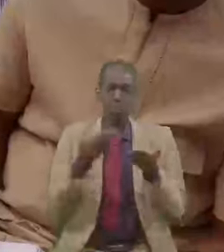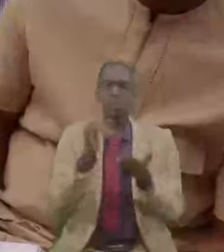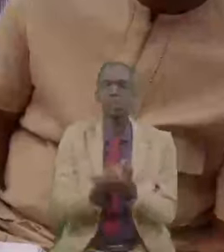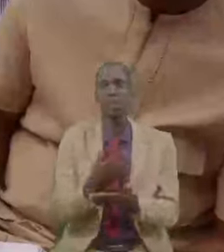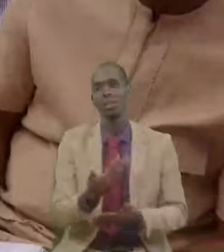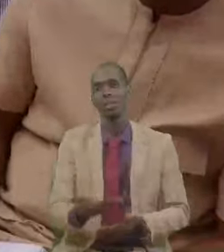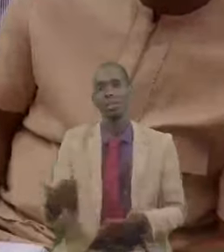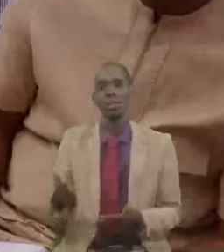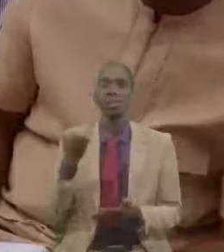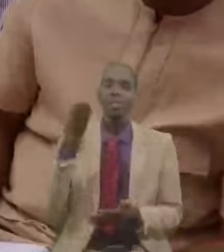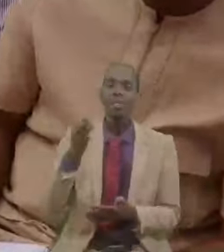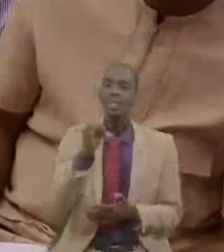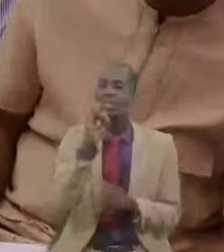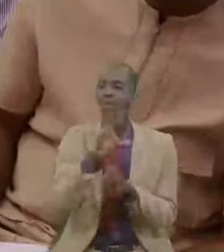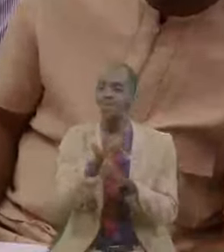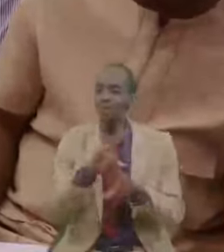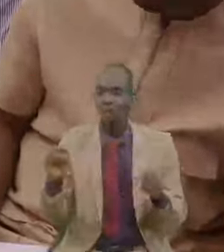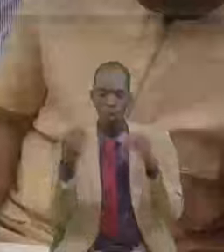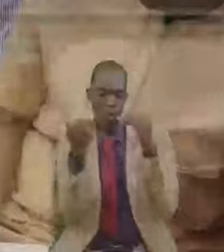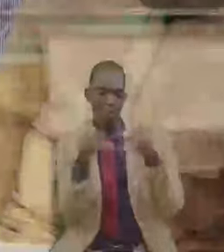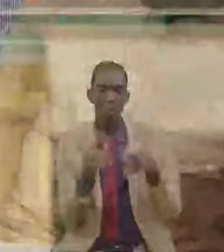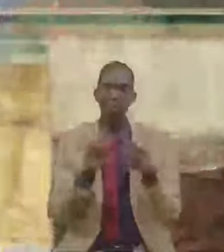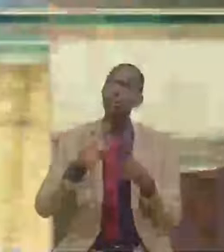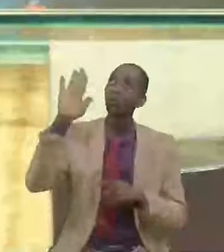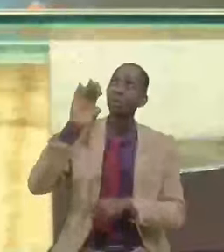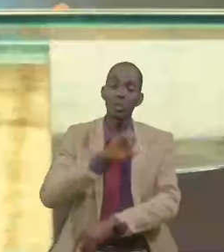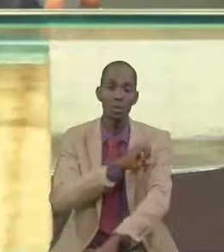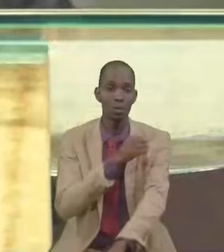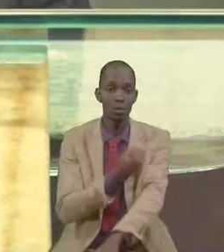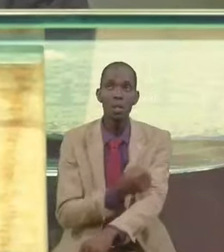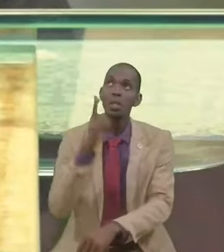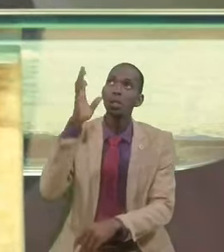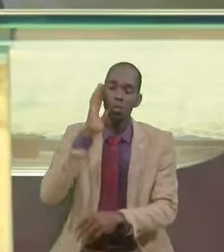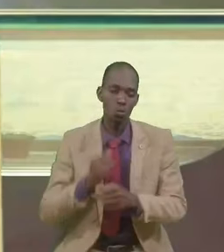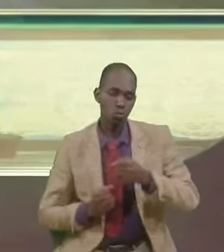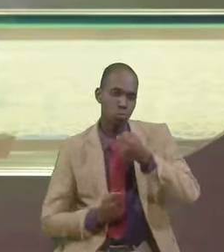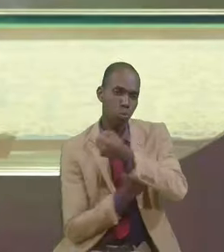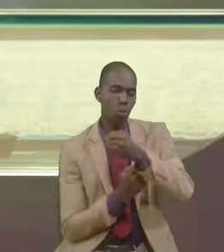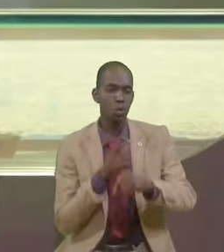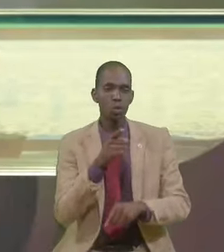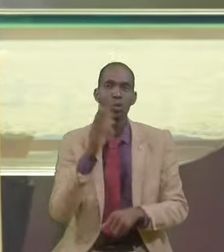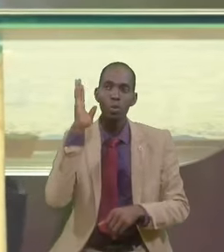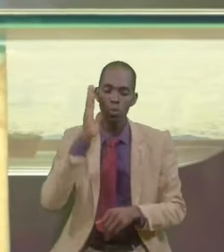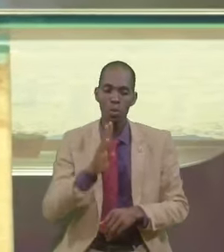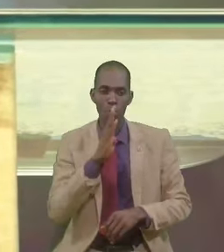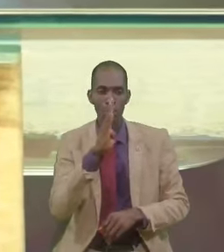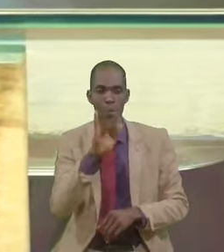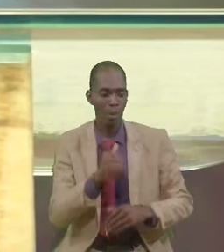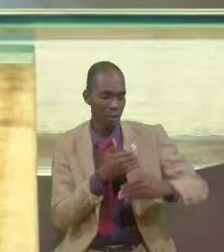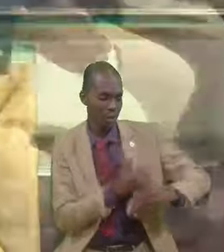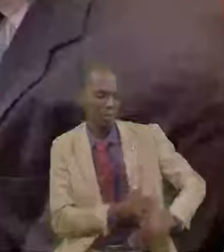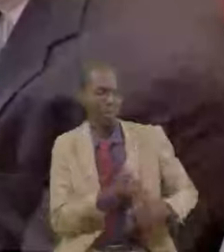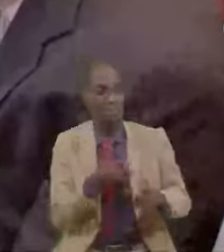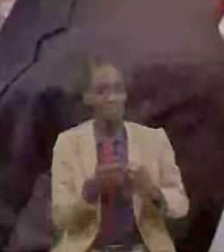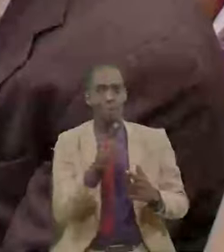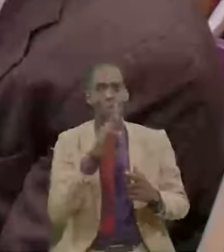de limite à sa force. Il a la force, il va vous soutenir, il sera à vos côtés, vous êtes